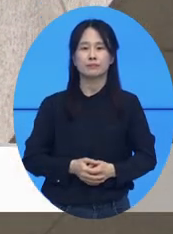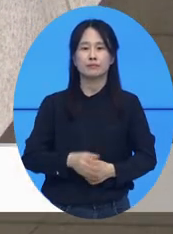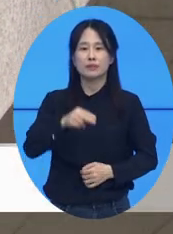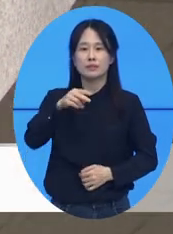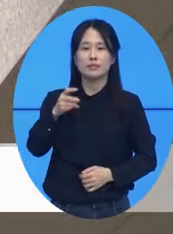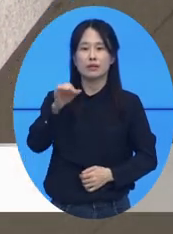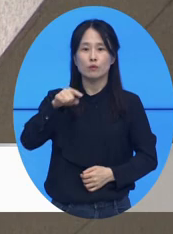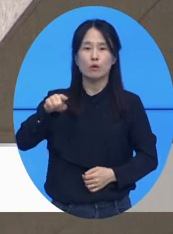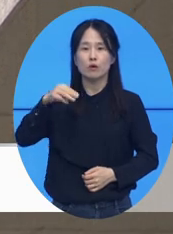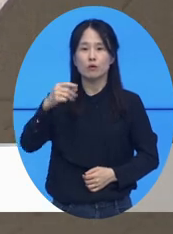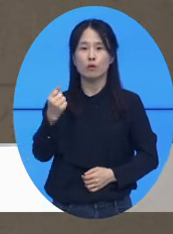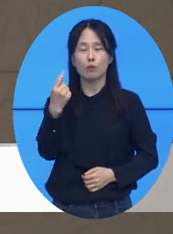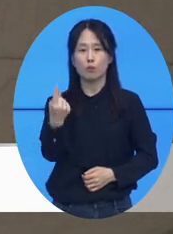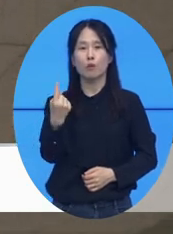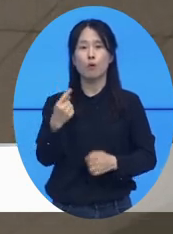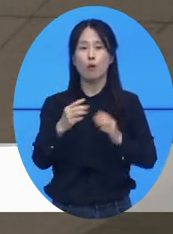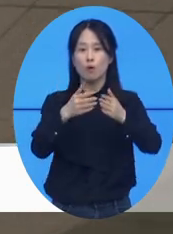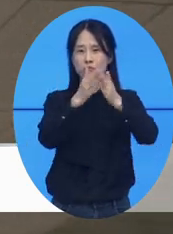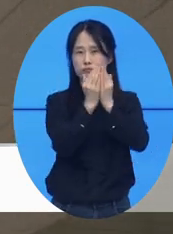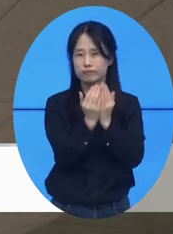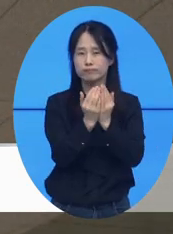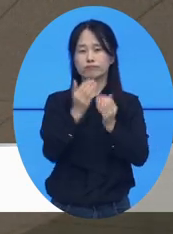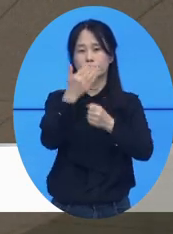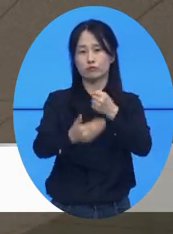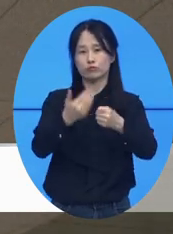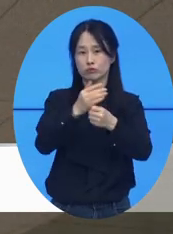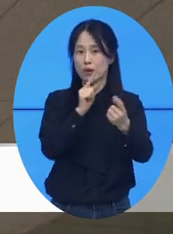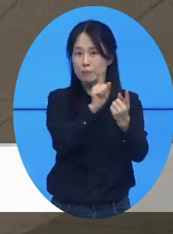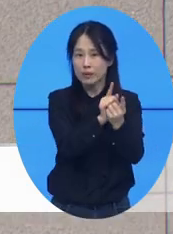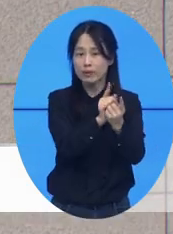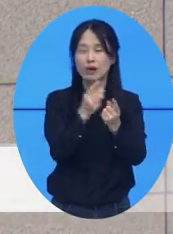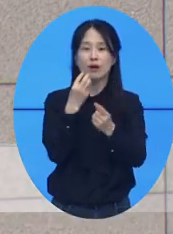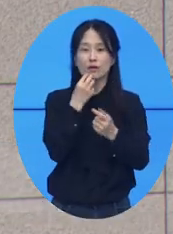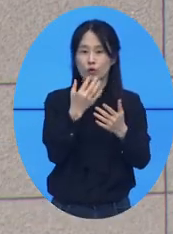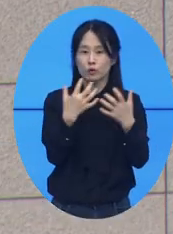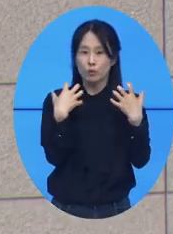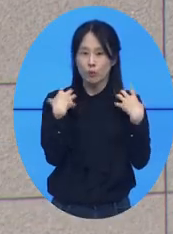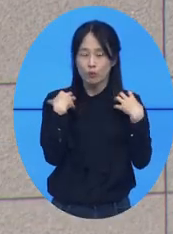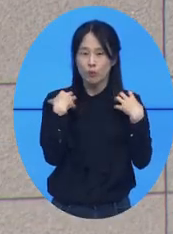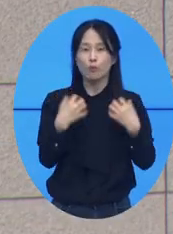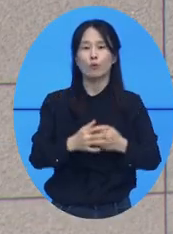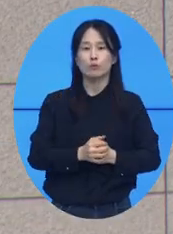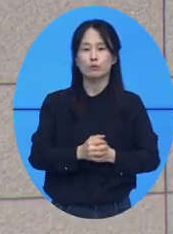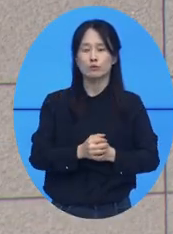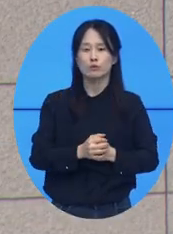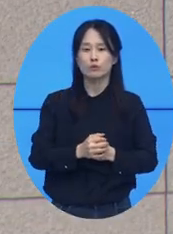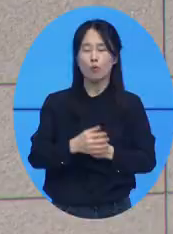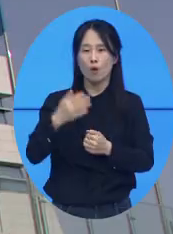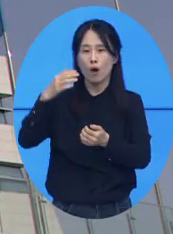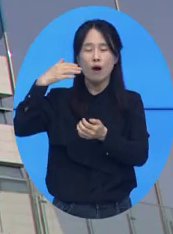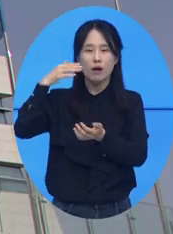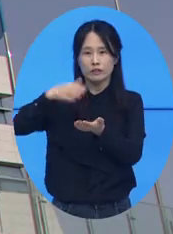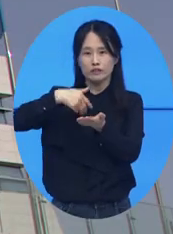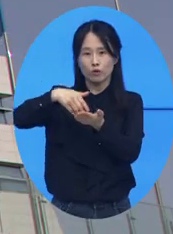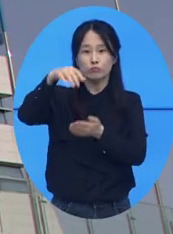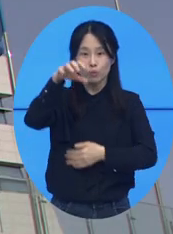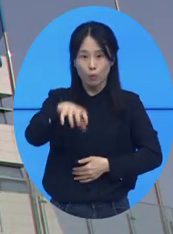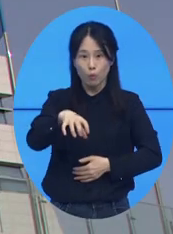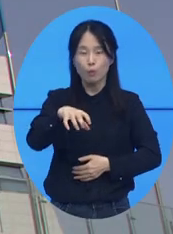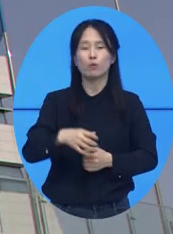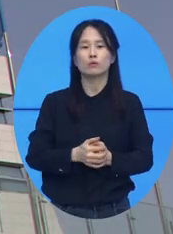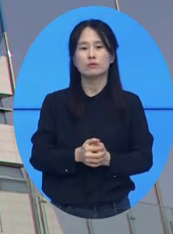세월호 참사 9주기를 맞아 경기도 광교청사와 의정부 북부청사, 팔달구 구청사 등 세 곳에 세월호